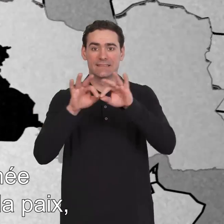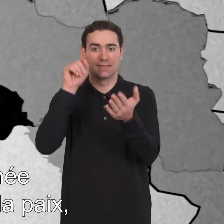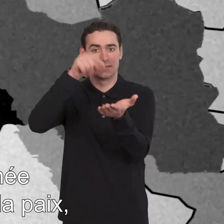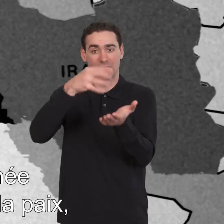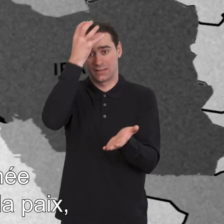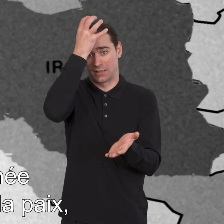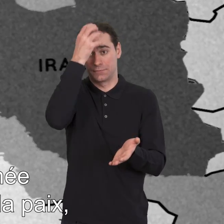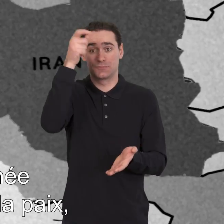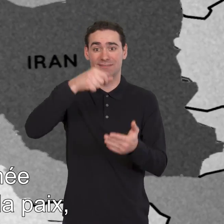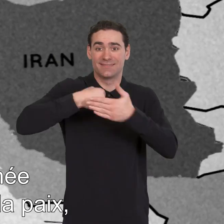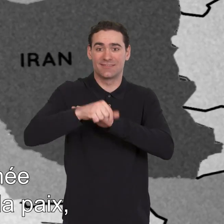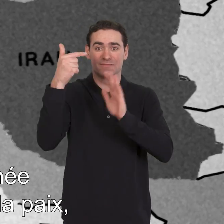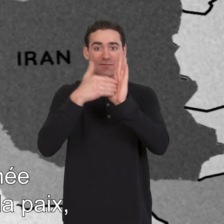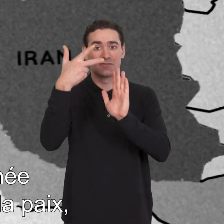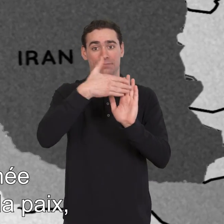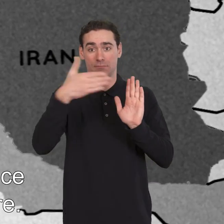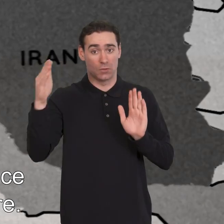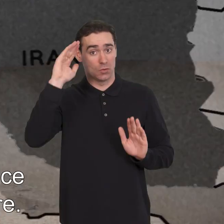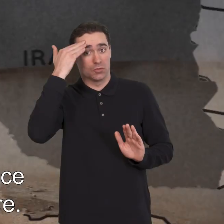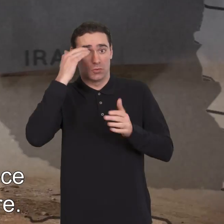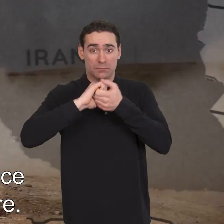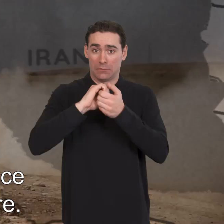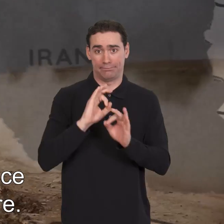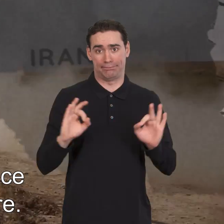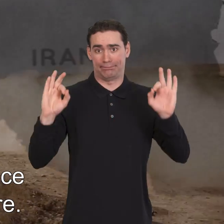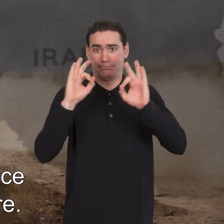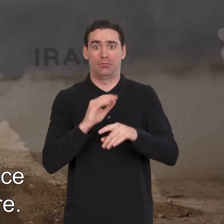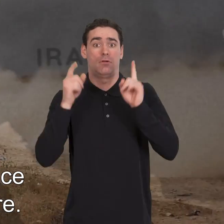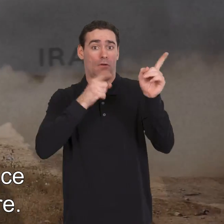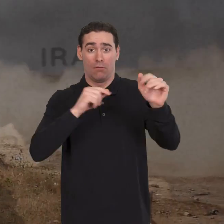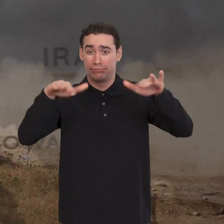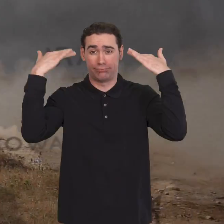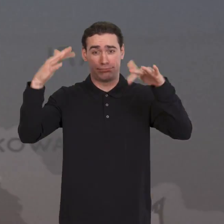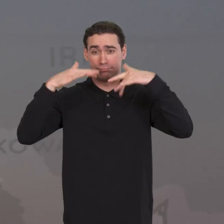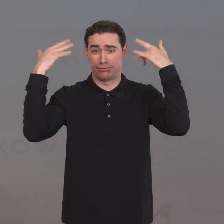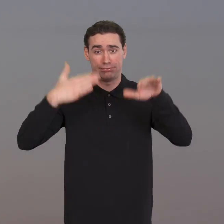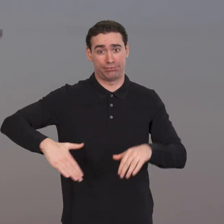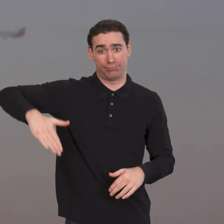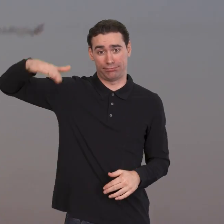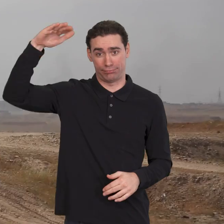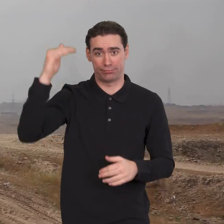En Irak, une personne née après 2003 n'a pas connu la paix. Il vit depuis sa naissance dans un pays en guerre.